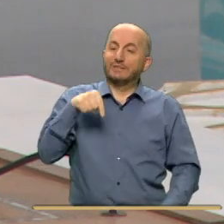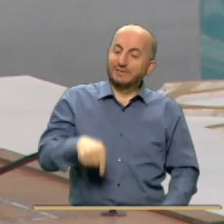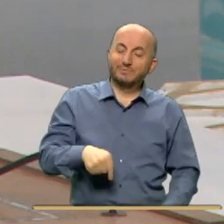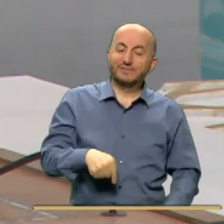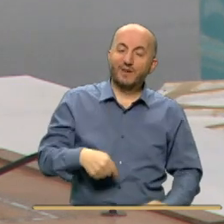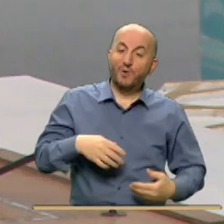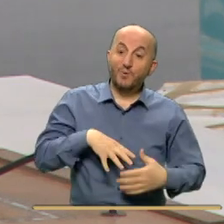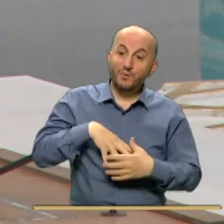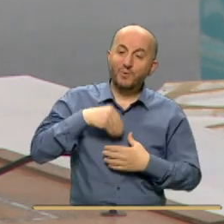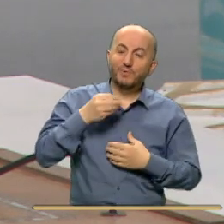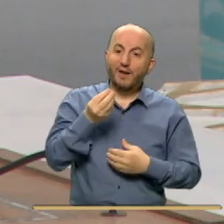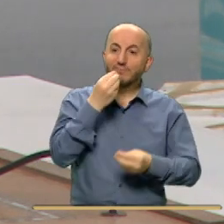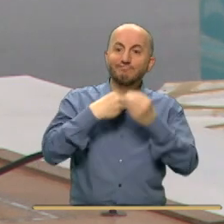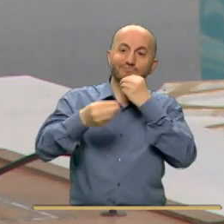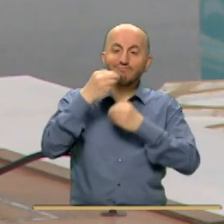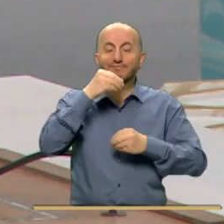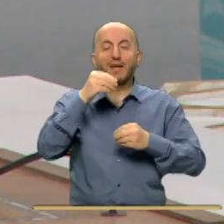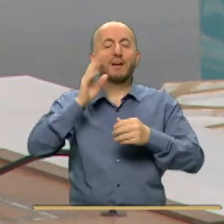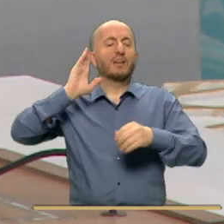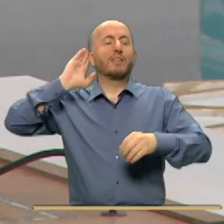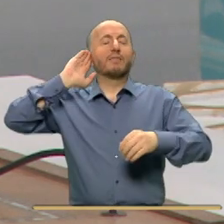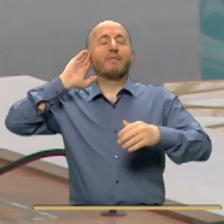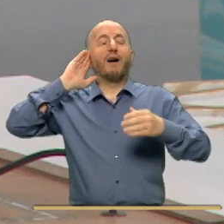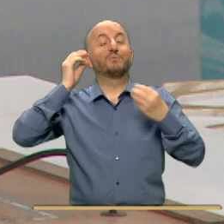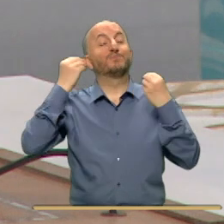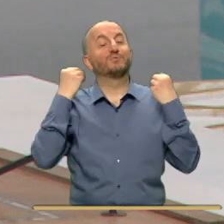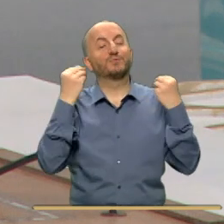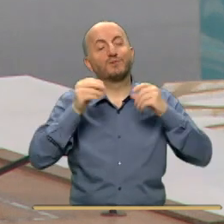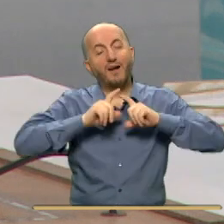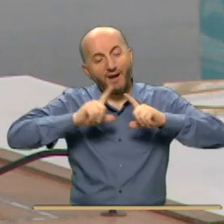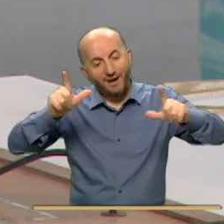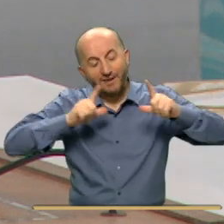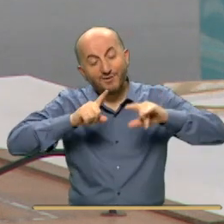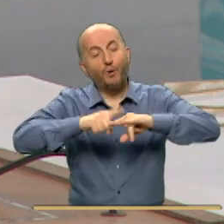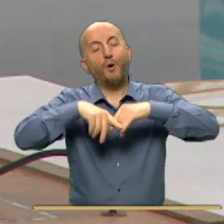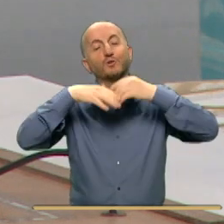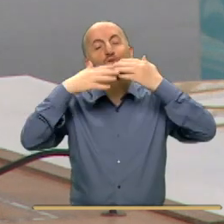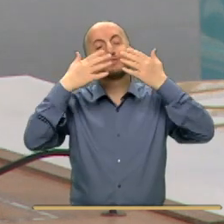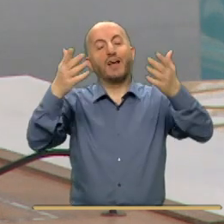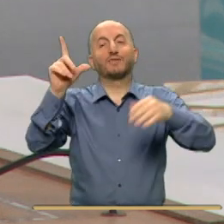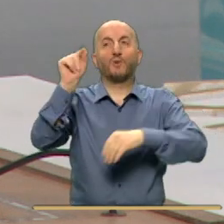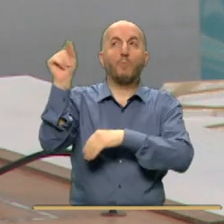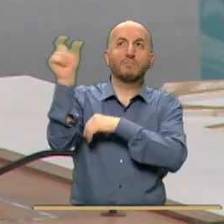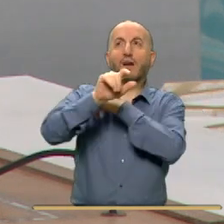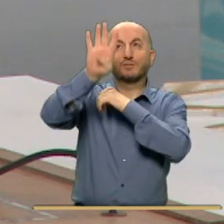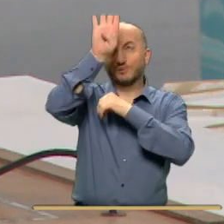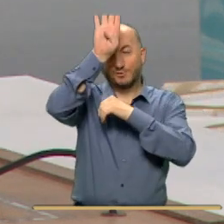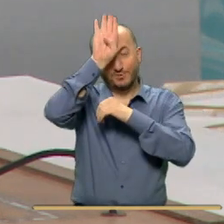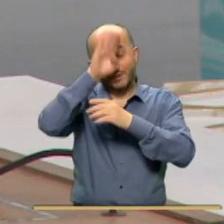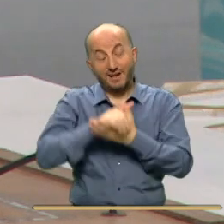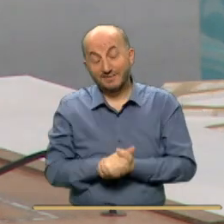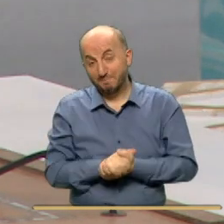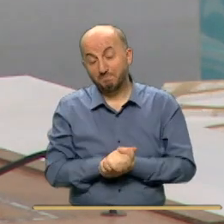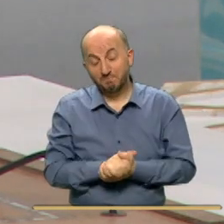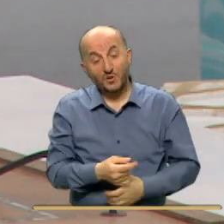değil, ruhlar beslenir şimdi. Ezanlar bir başka seslenir şimdi. Hoş geldin ey 11 ayın sultanı. Onun